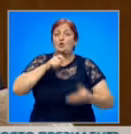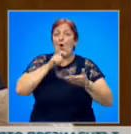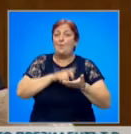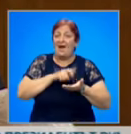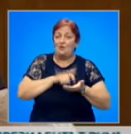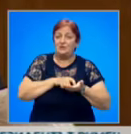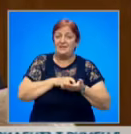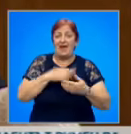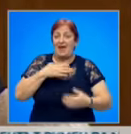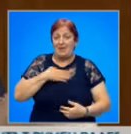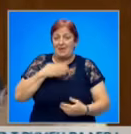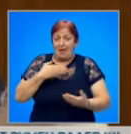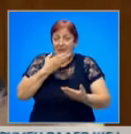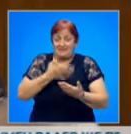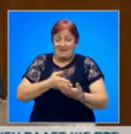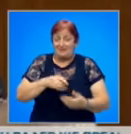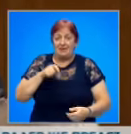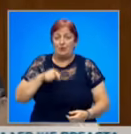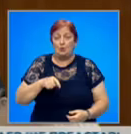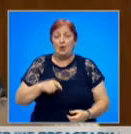имат представители тук?